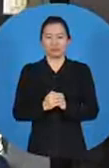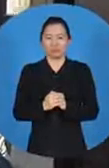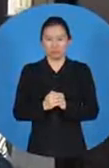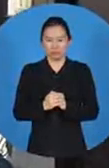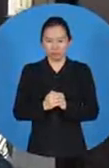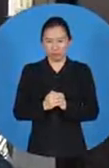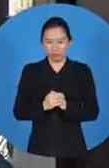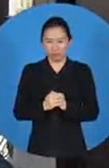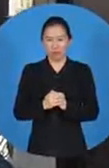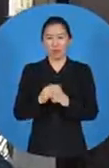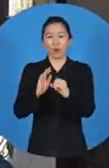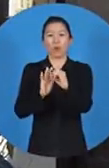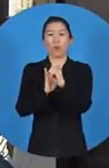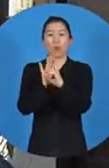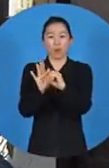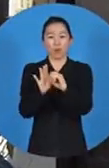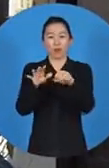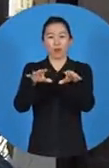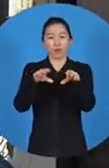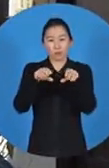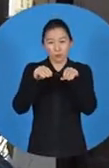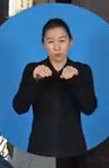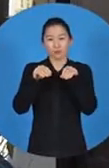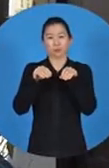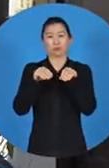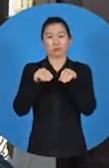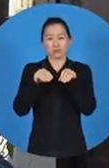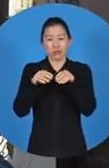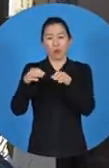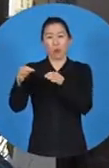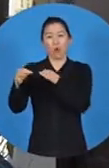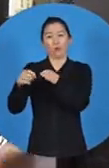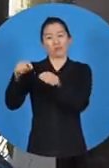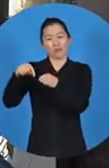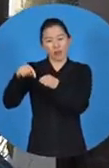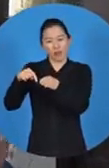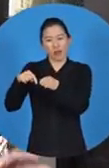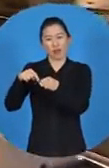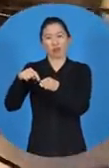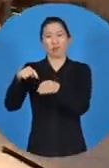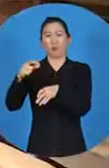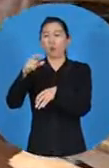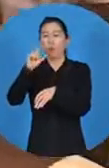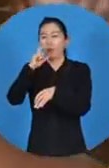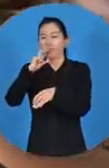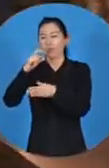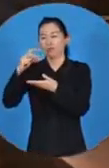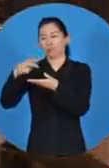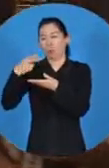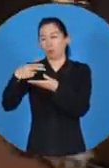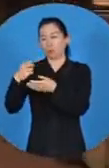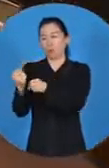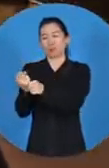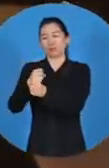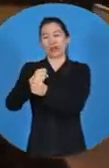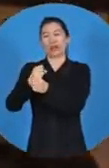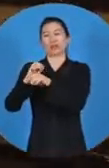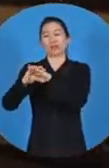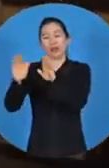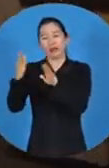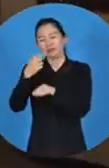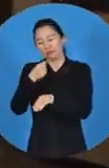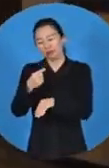クチンとかみんなで打って本当にこう安心できるようになったら、やはり結局あの店内の営業は再開したいなとは思って